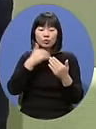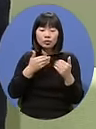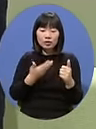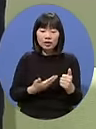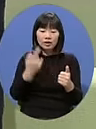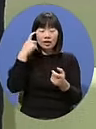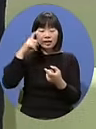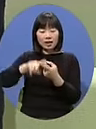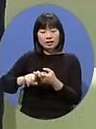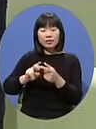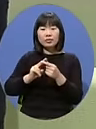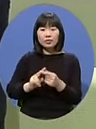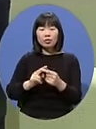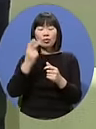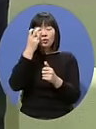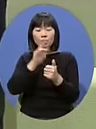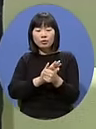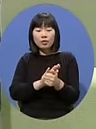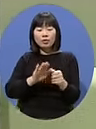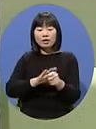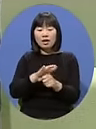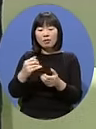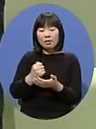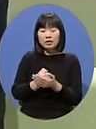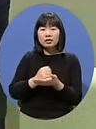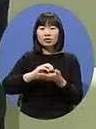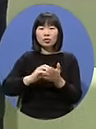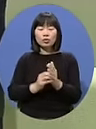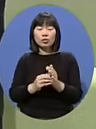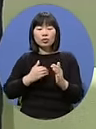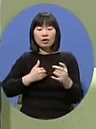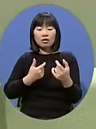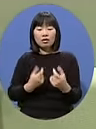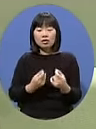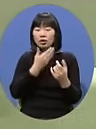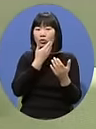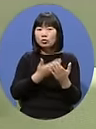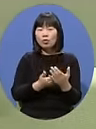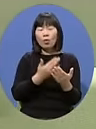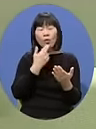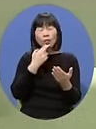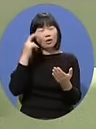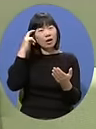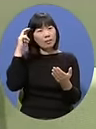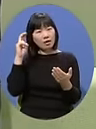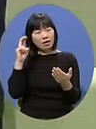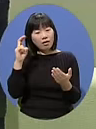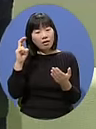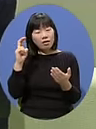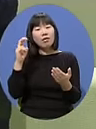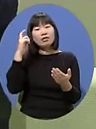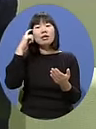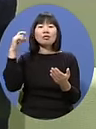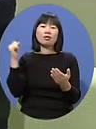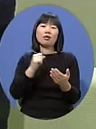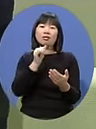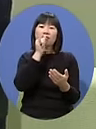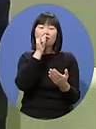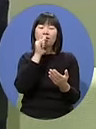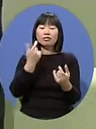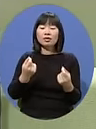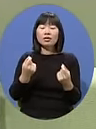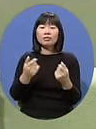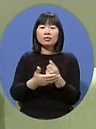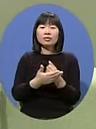어떤 관심이나 돌봄이나 사랑을 받을 만큼 내가 그렇게까지 중요하지 않은가 봐. 라는 생각을. 낮아지겠네요. 그렇죠. 그리고